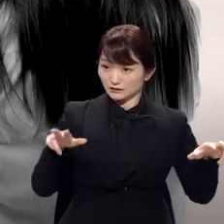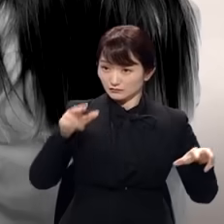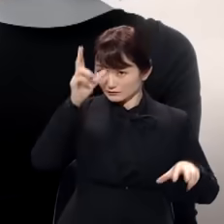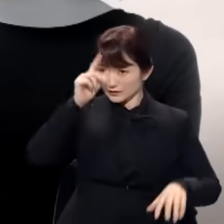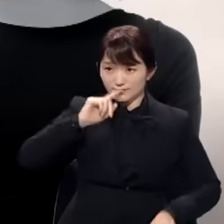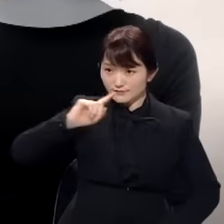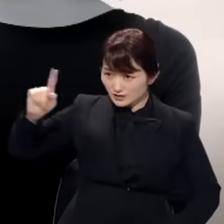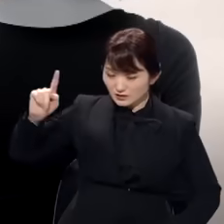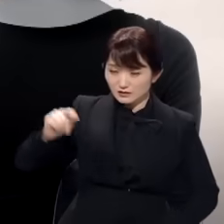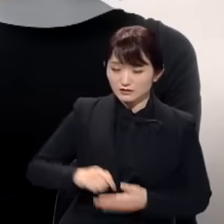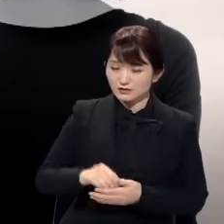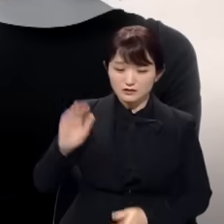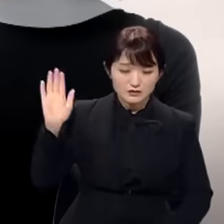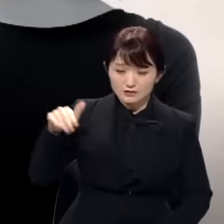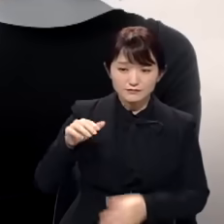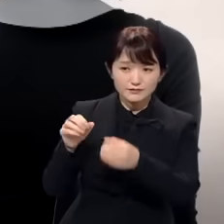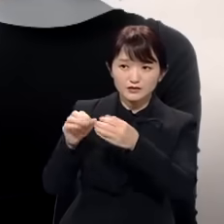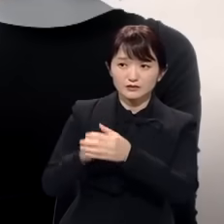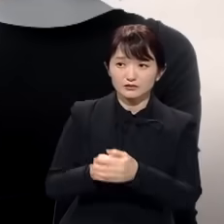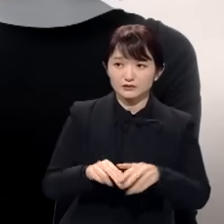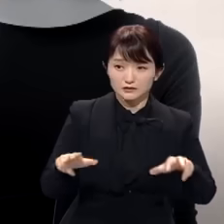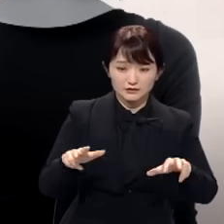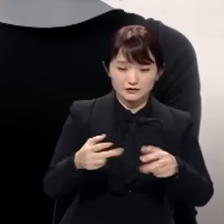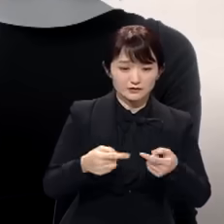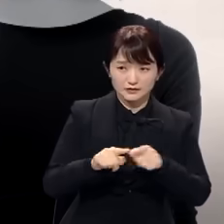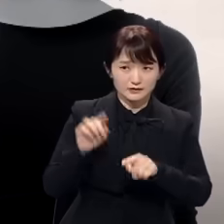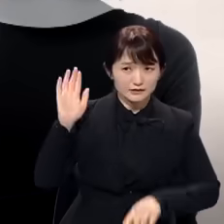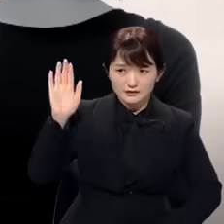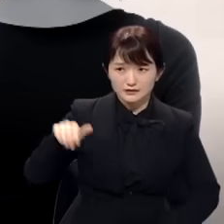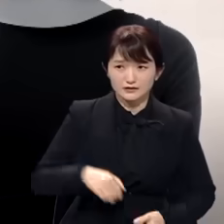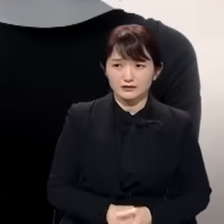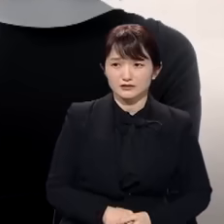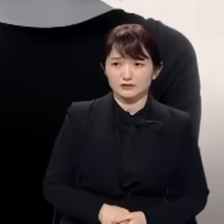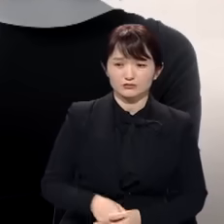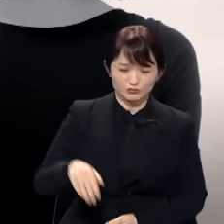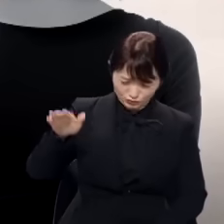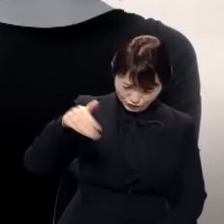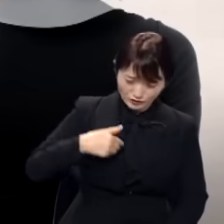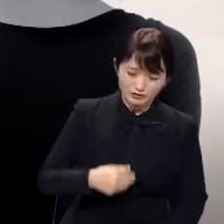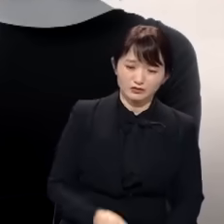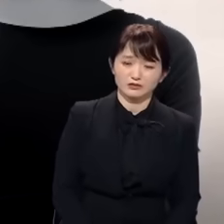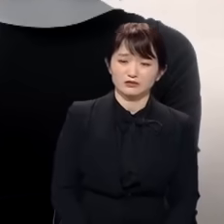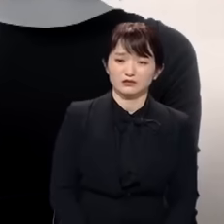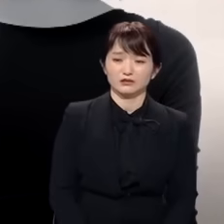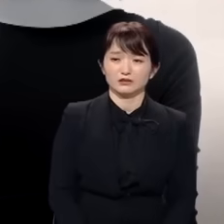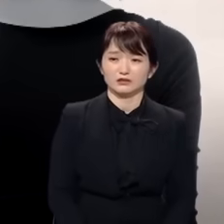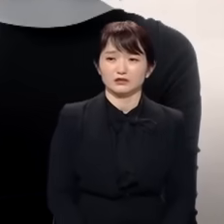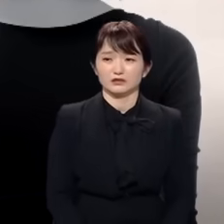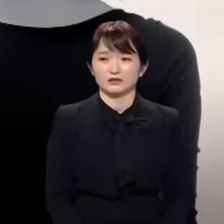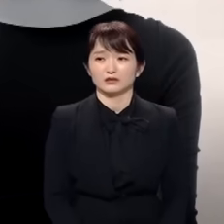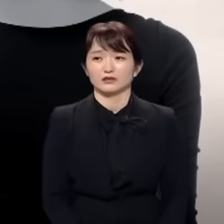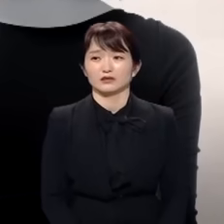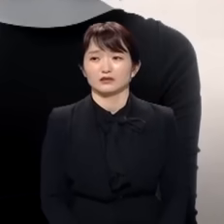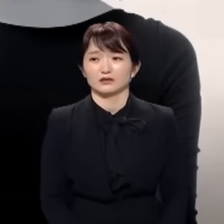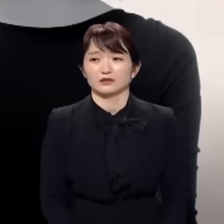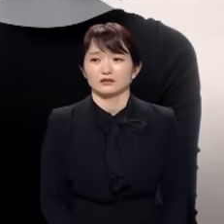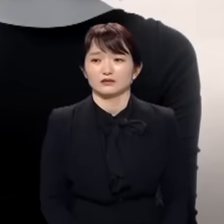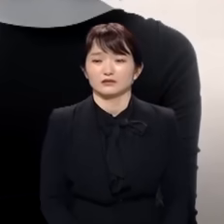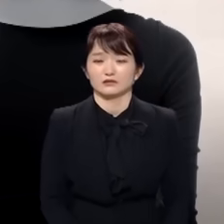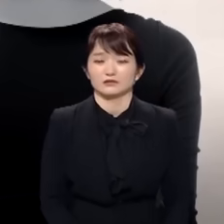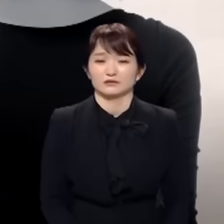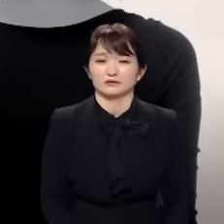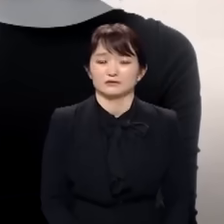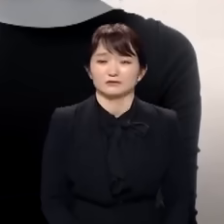얘기해. 그래라. 그럼 같이 가자 지금. 집으로 가서 생각하자. 아 지금 같이 가자고. 불러서 그럼 부르던 거.